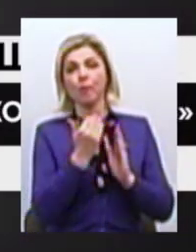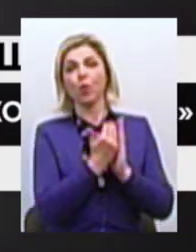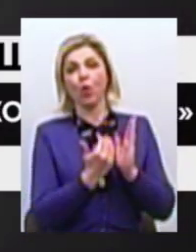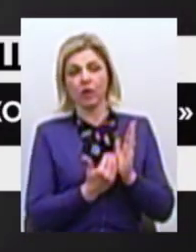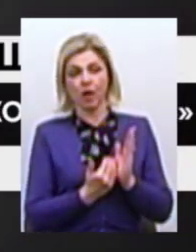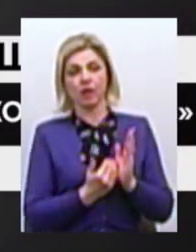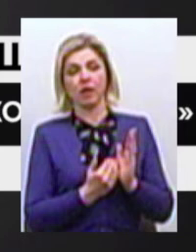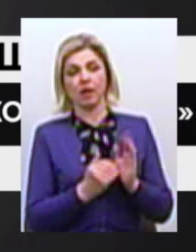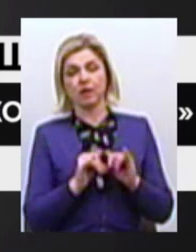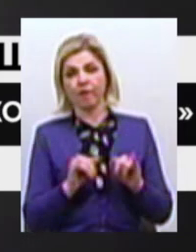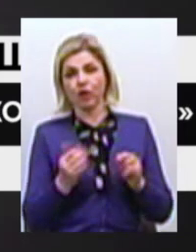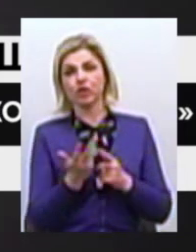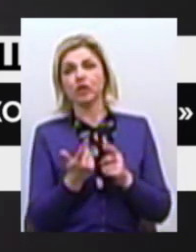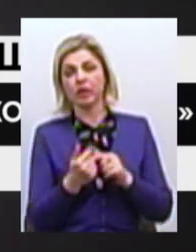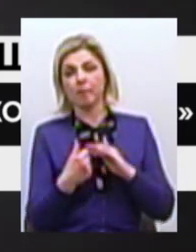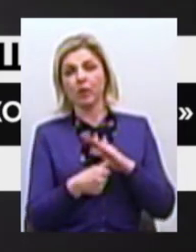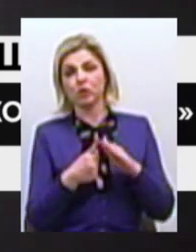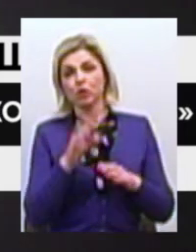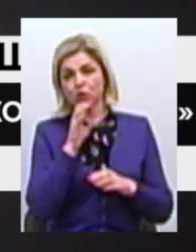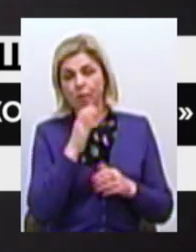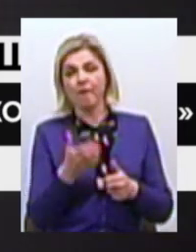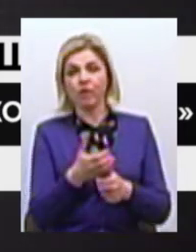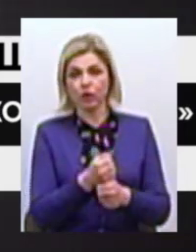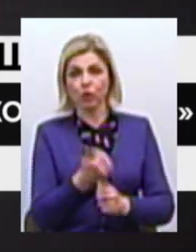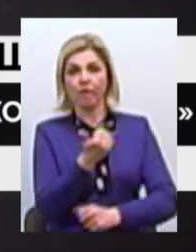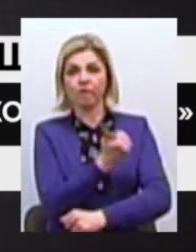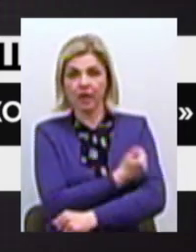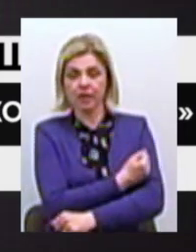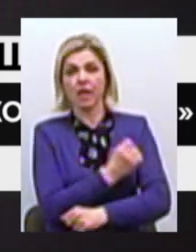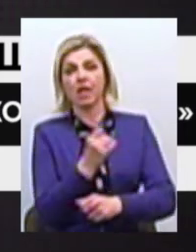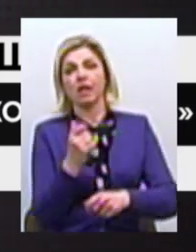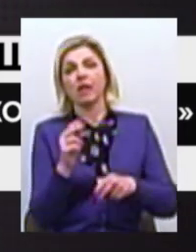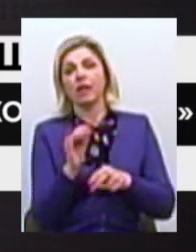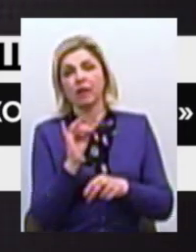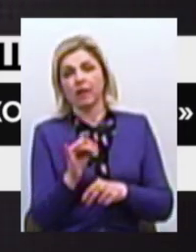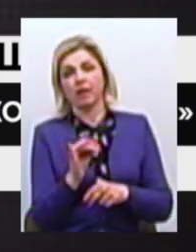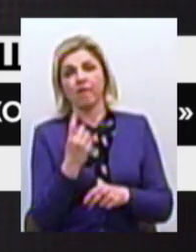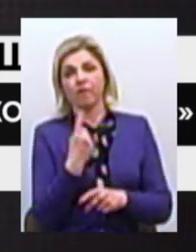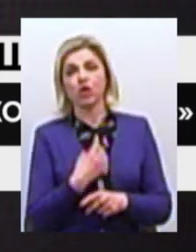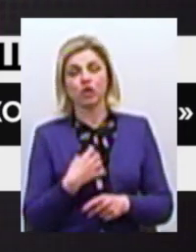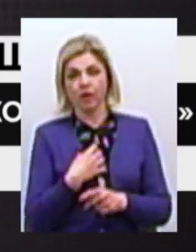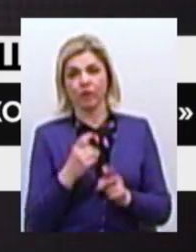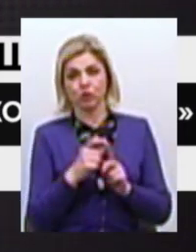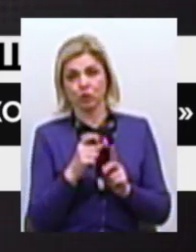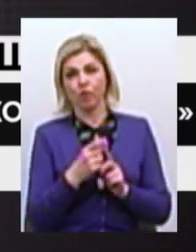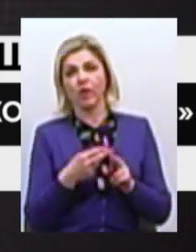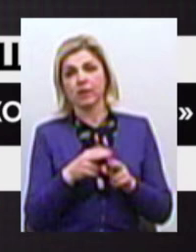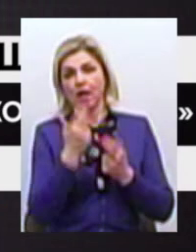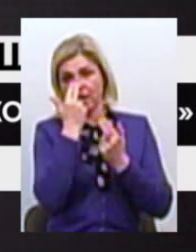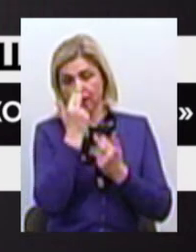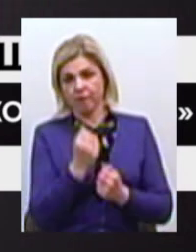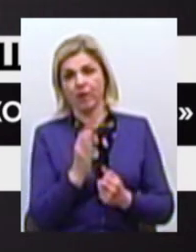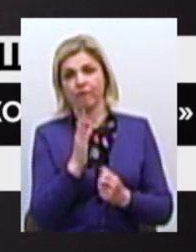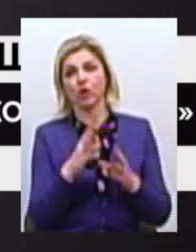регулювання чисельності безпритульних тварин. Це відлов, вакцинація, стерилізація і найважливіше слово в цій програмі – це є прилаштування в